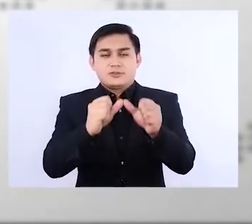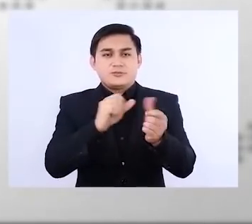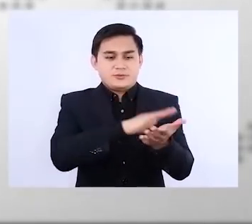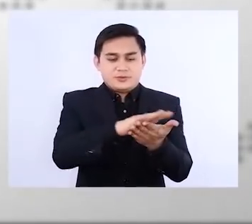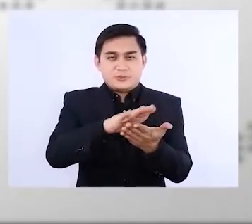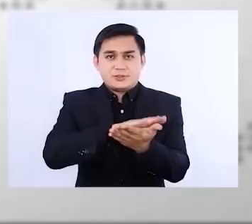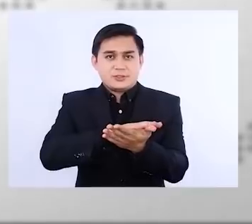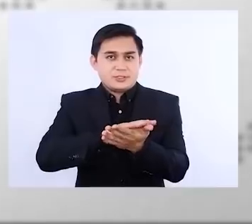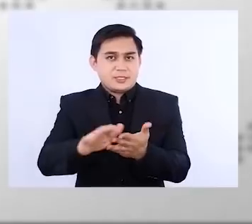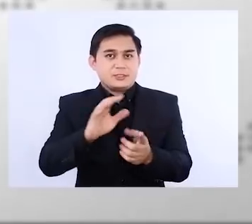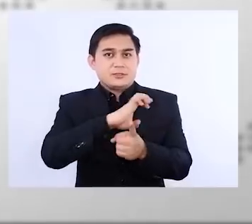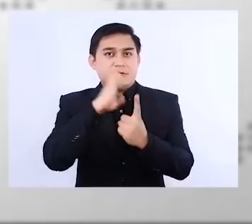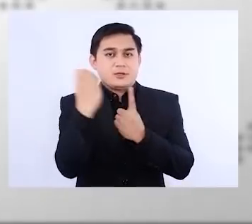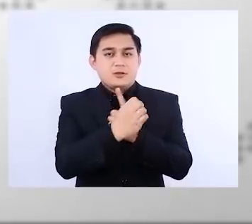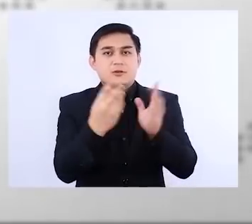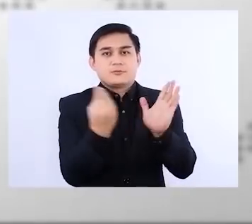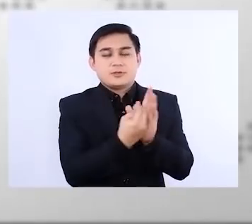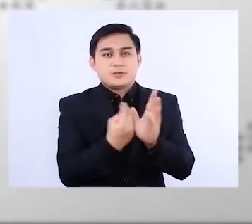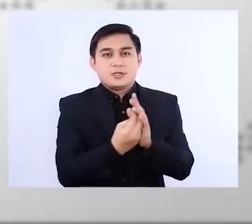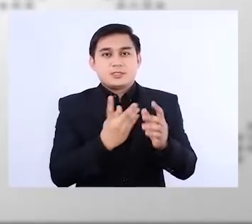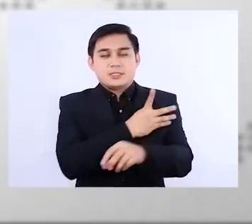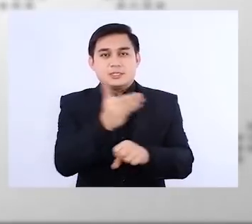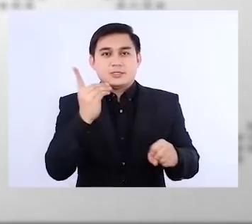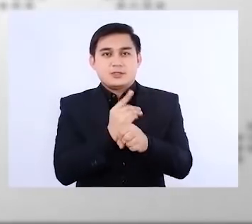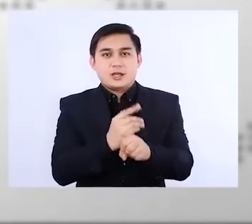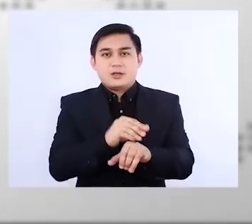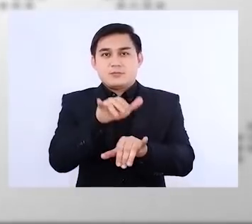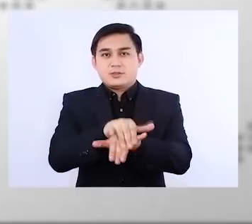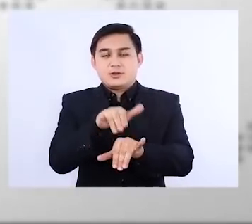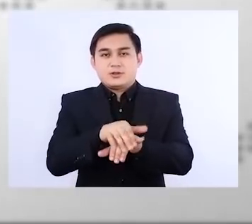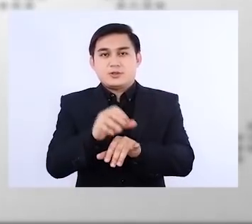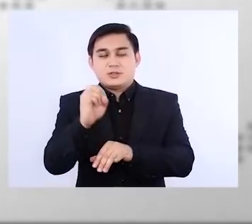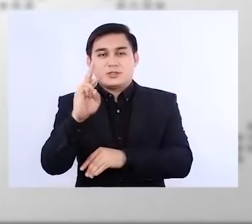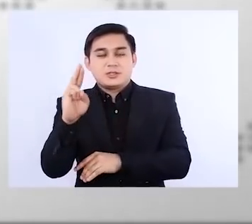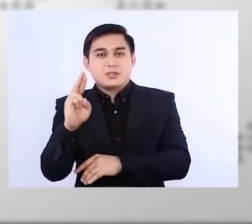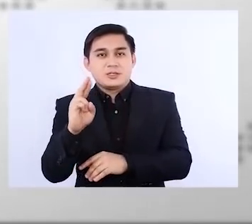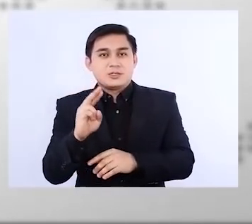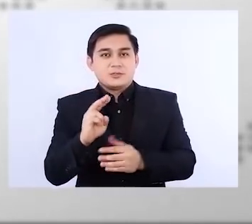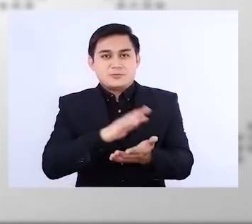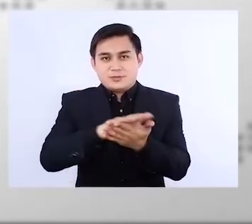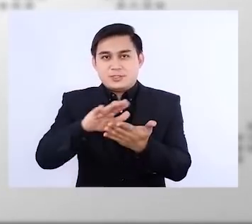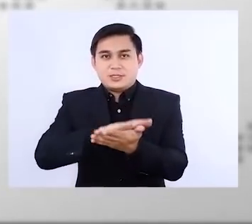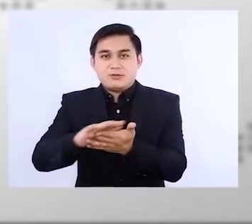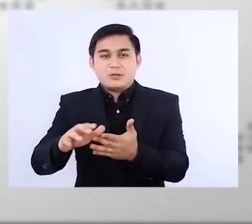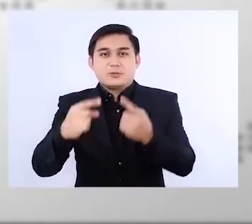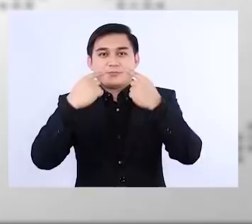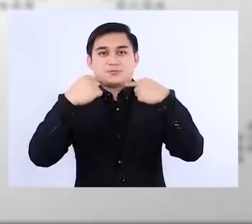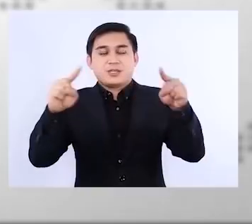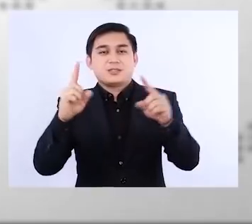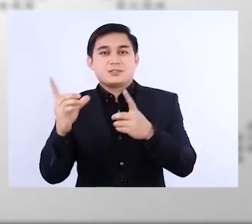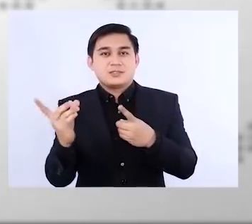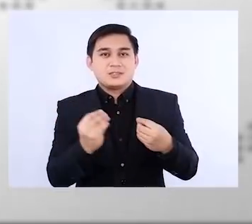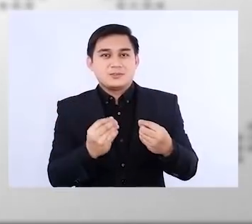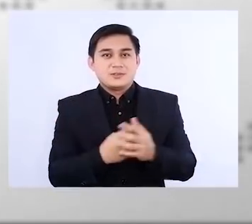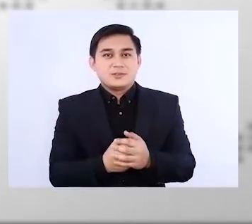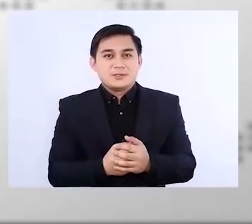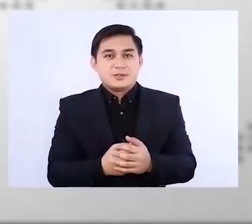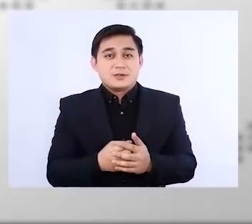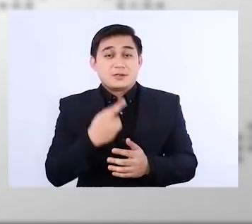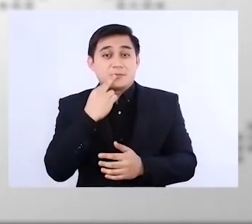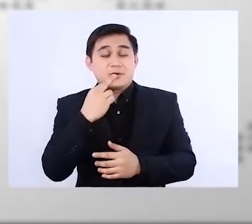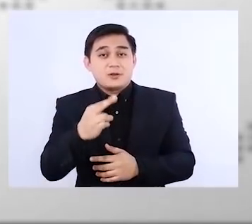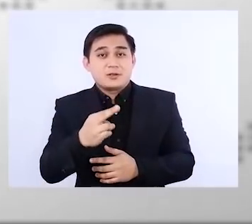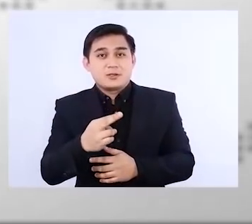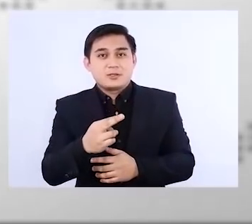ang kapaligiran, katunayan sa distrito ng Mindoro Oriental, isang clean-up drive ang matagumpay na isinagawa. Narito ang report